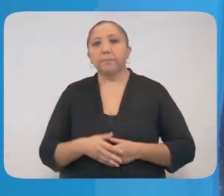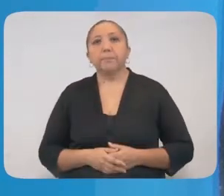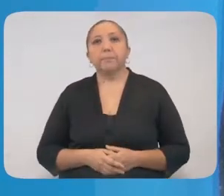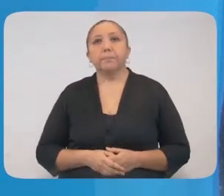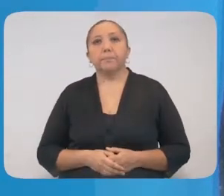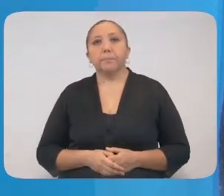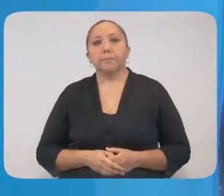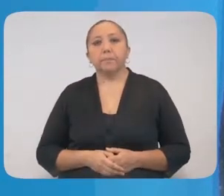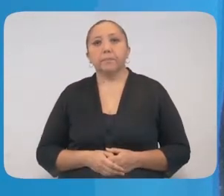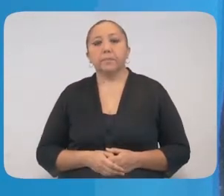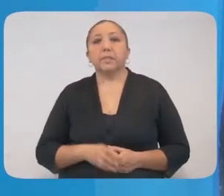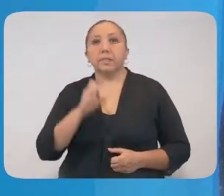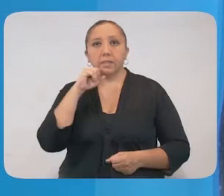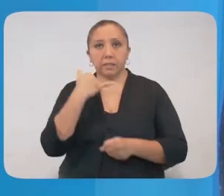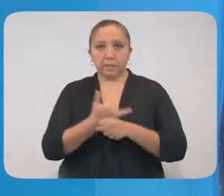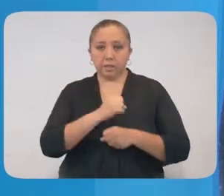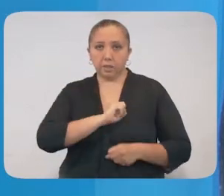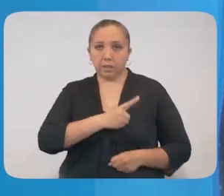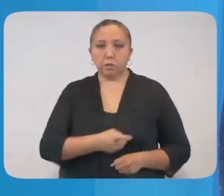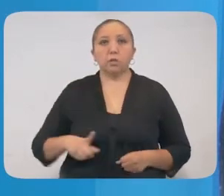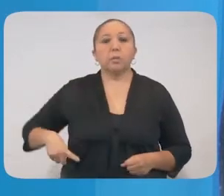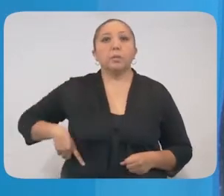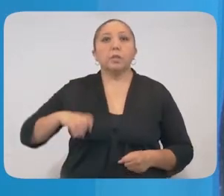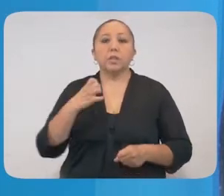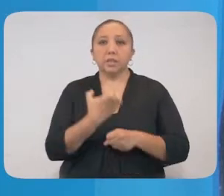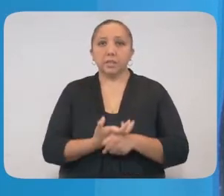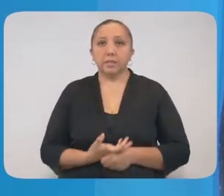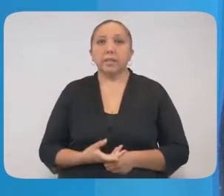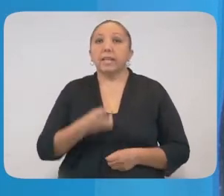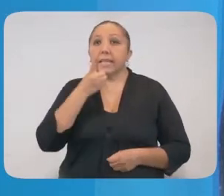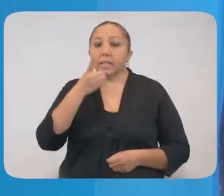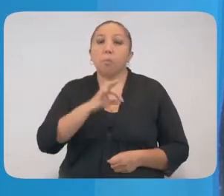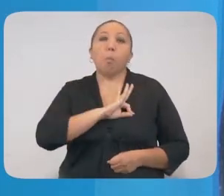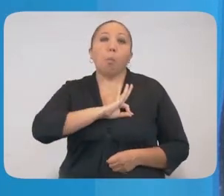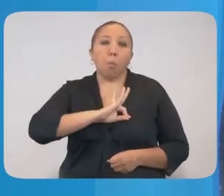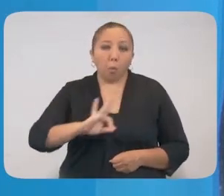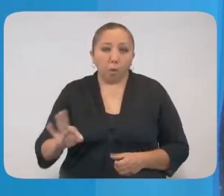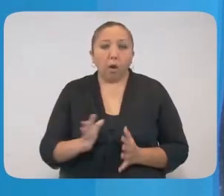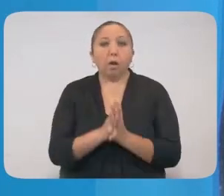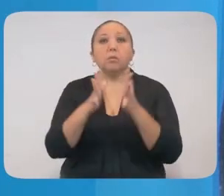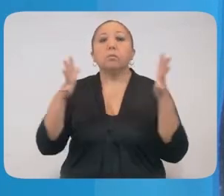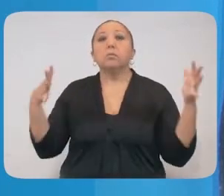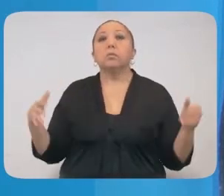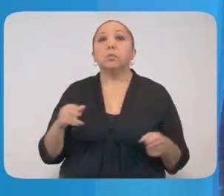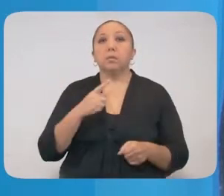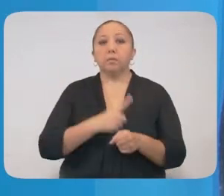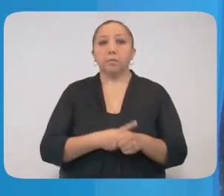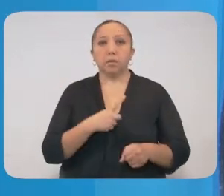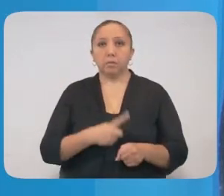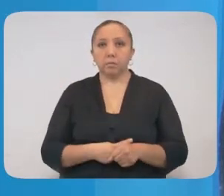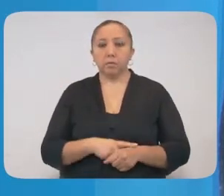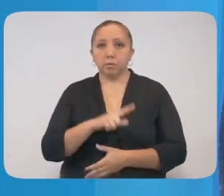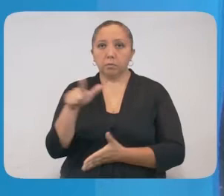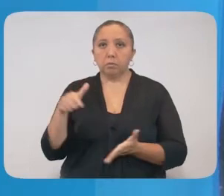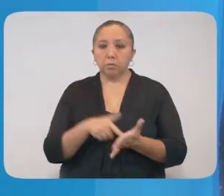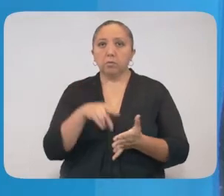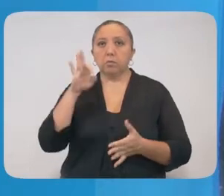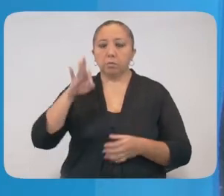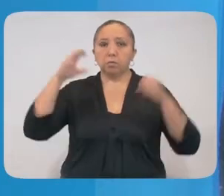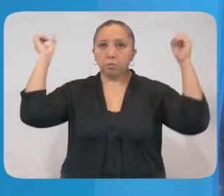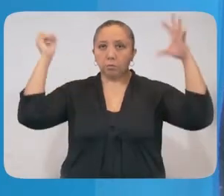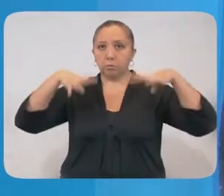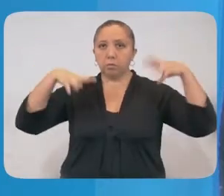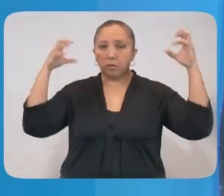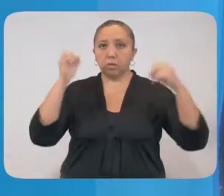cacalchen cansacap chixilo pueblo Konkal, Tsan, Silam González, Hoktun, Mani, Motul, Opichen, Seye,